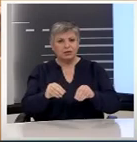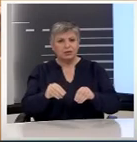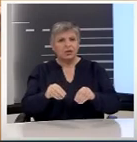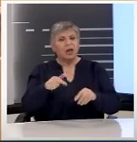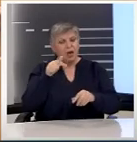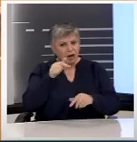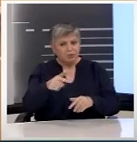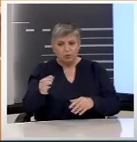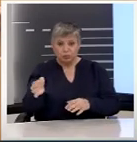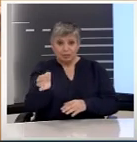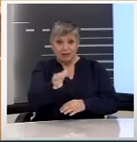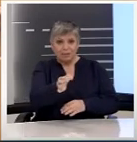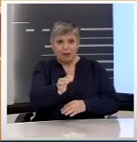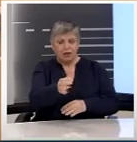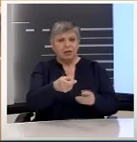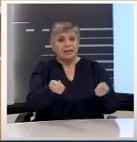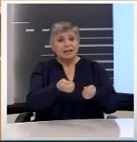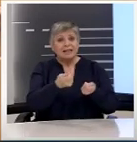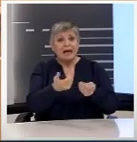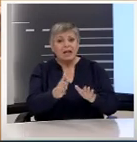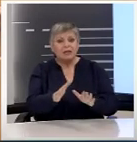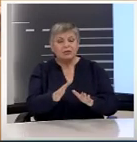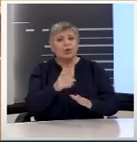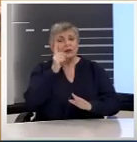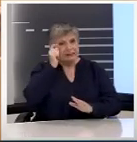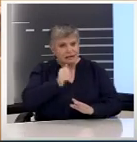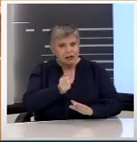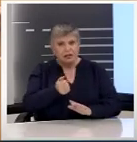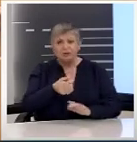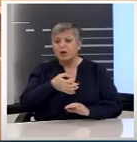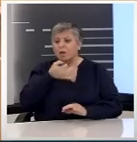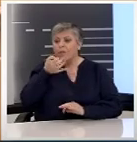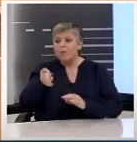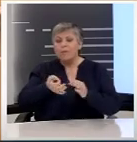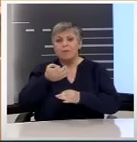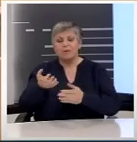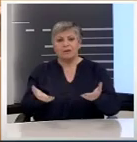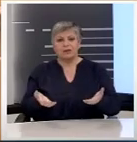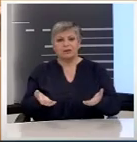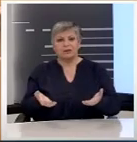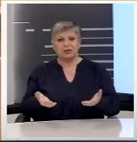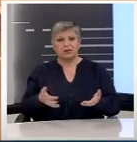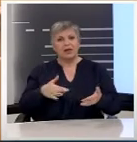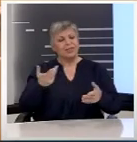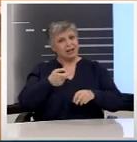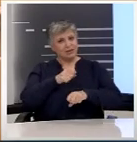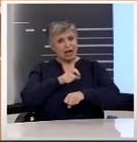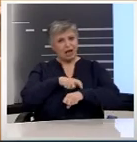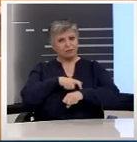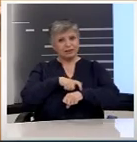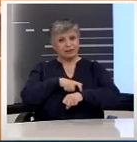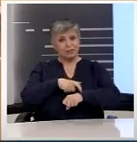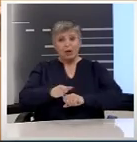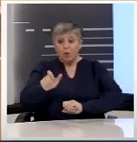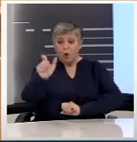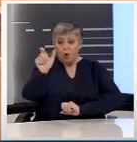υπάρχει ένα θέμα που άκουσα ηθικής τάξεως. Γιατί ένας υπουργός προτρέπει έναν ισοβήτη